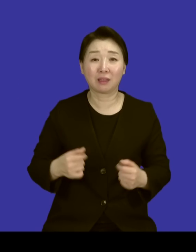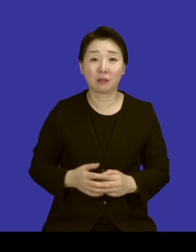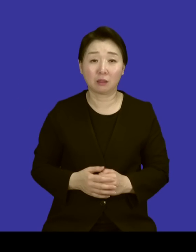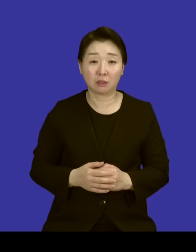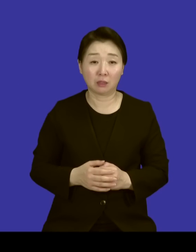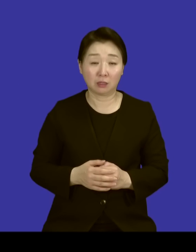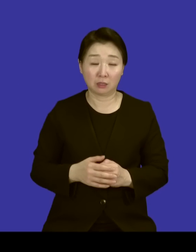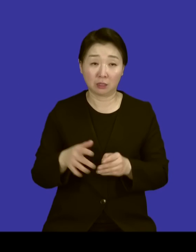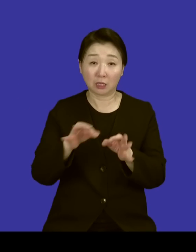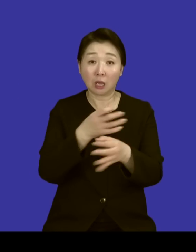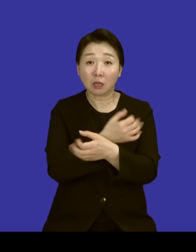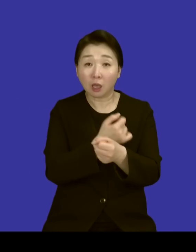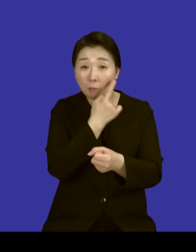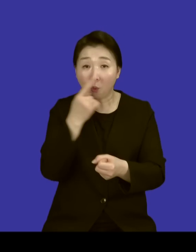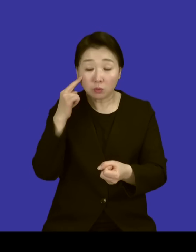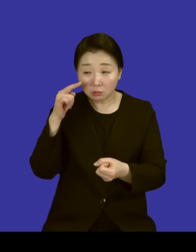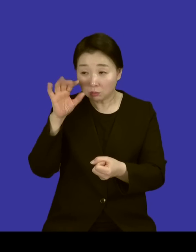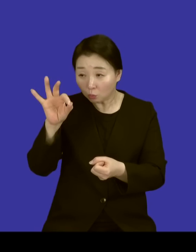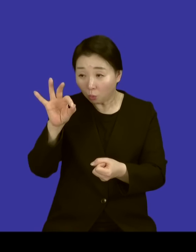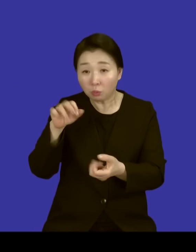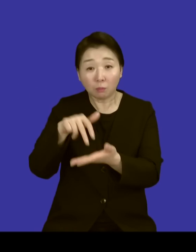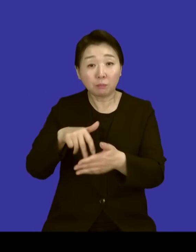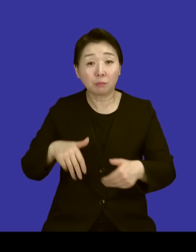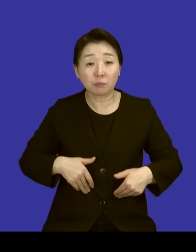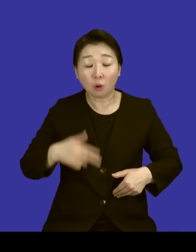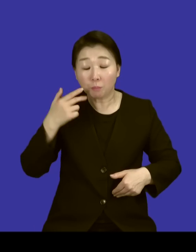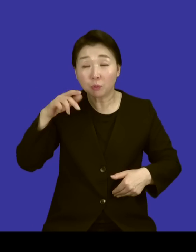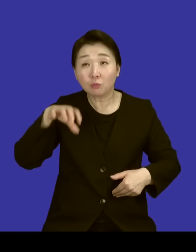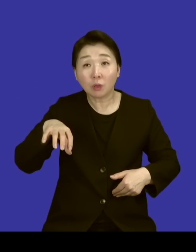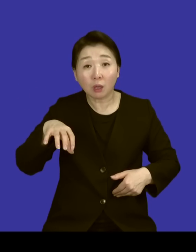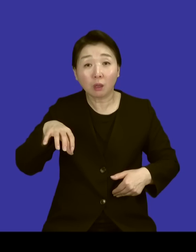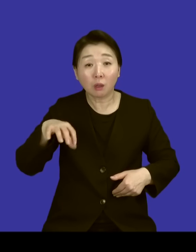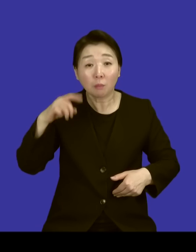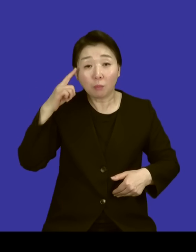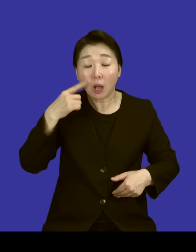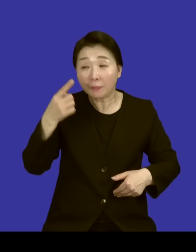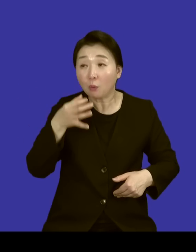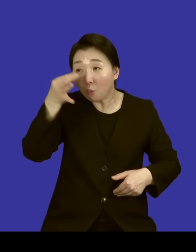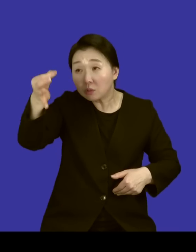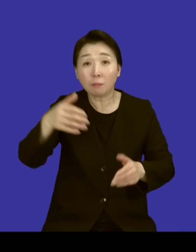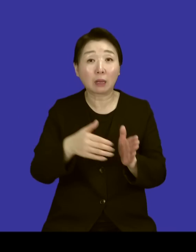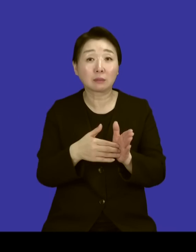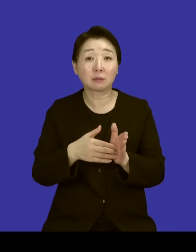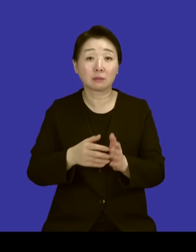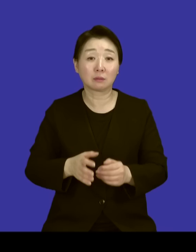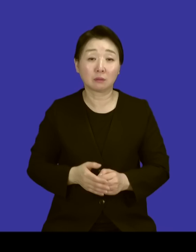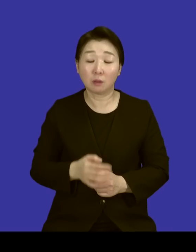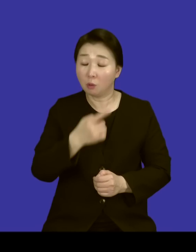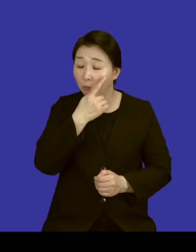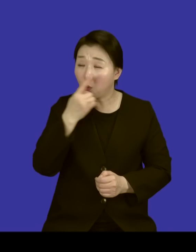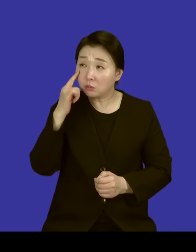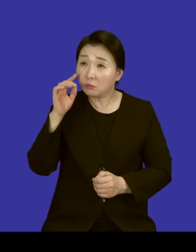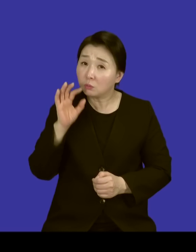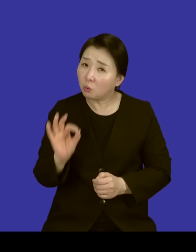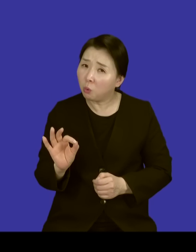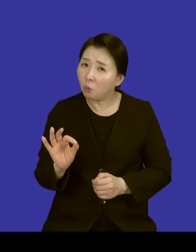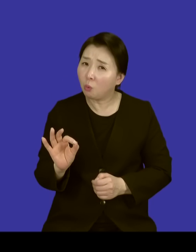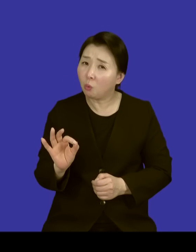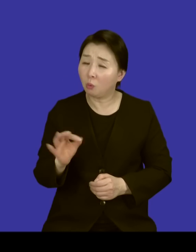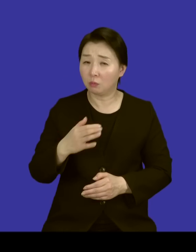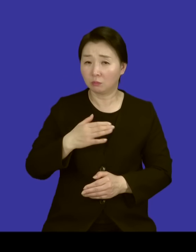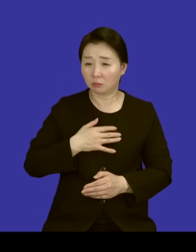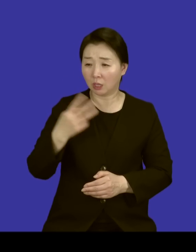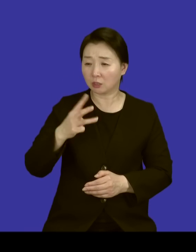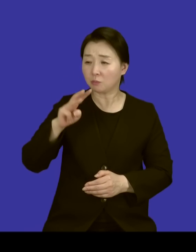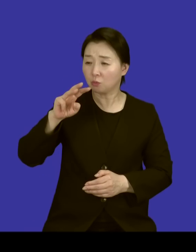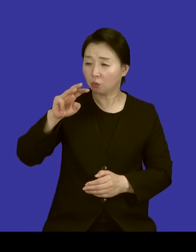계약하는데 보증금을 내래요. 네. 근데 미국에서는 디파짓 그래서 한 달 월세만 내면 되는데 그쵸. 이거 뭐 보증금? 그러니까 저는